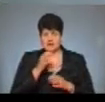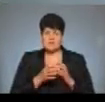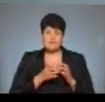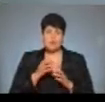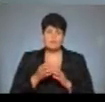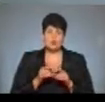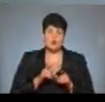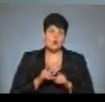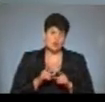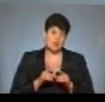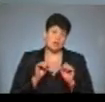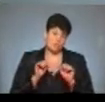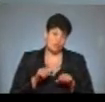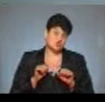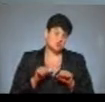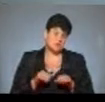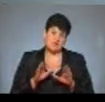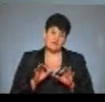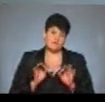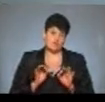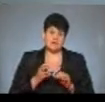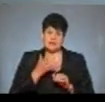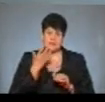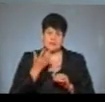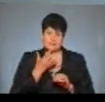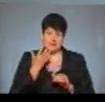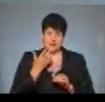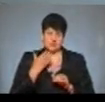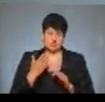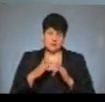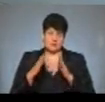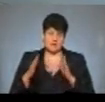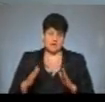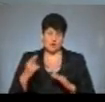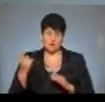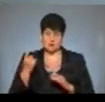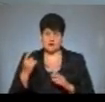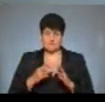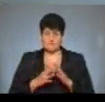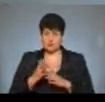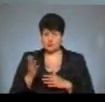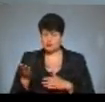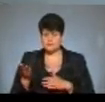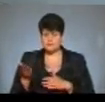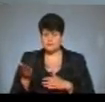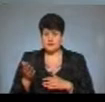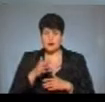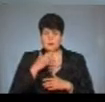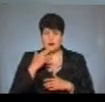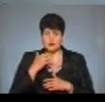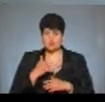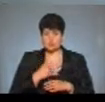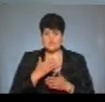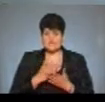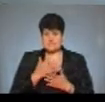на огірки дійсно можливо, тому що це тепличне господарство, вирощують на основному. Дуже багато є в